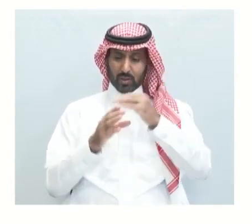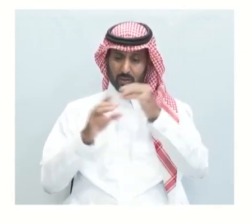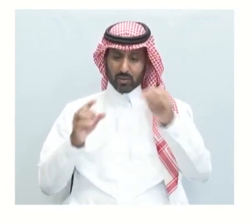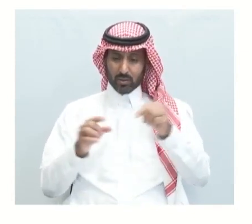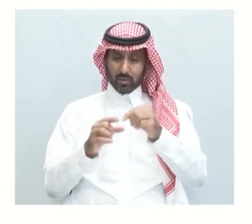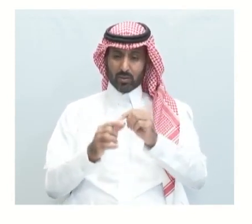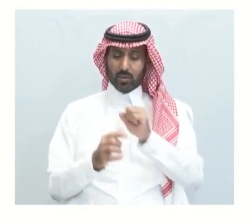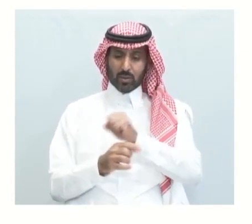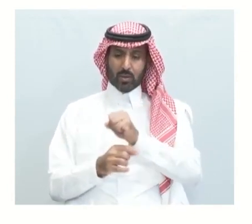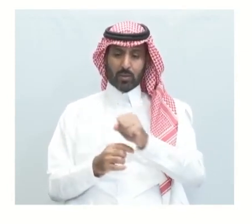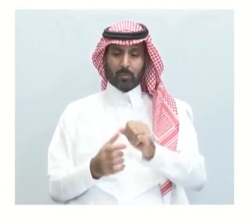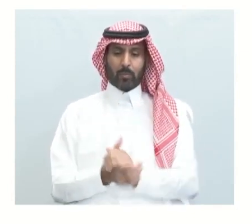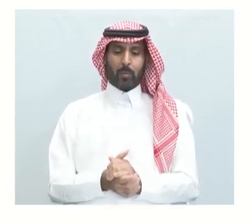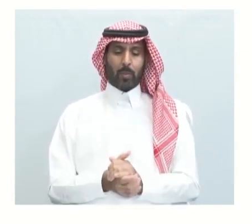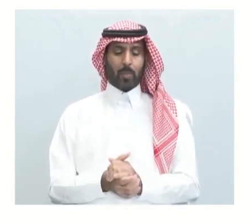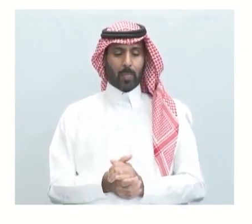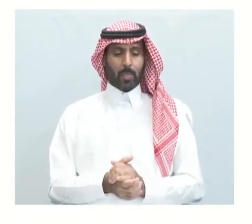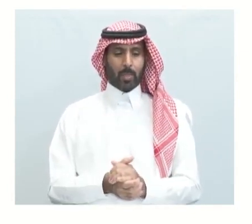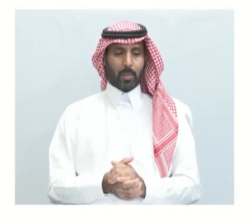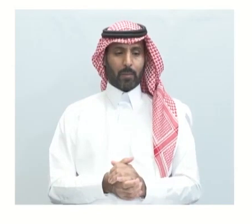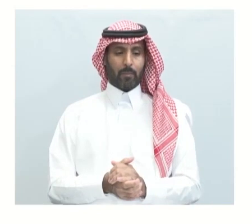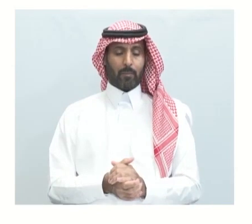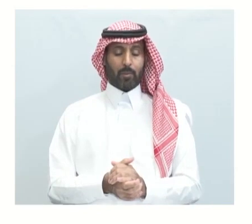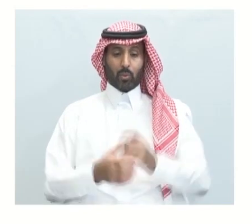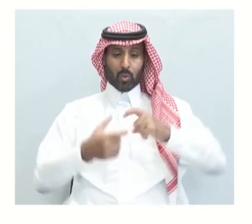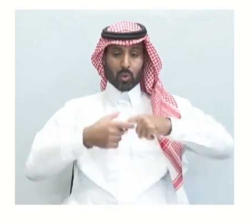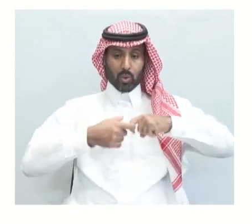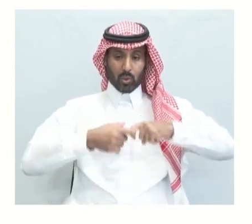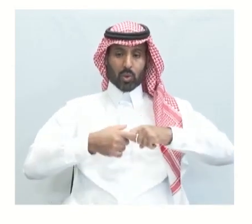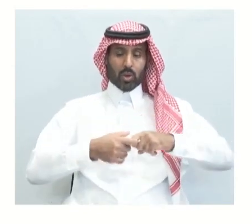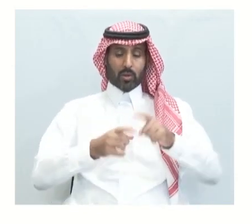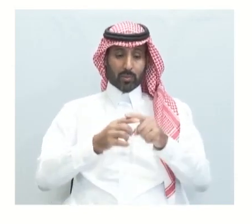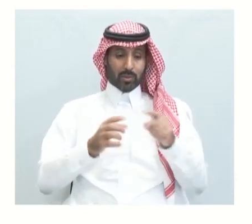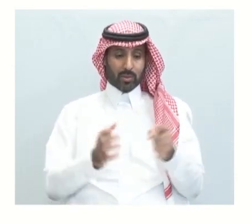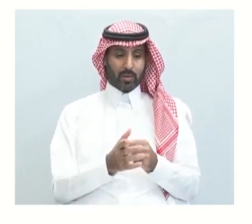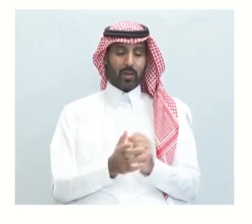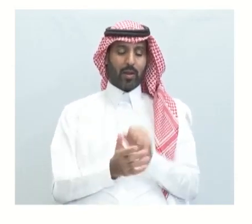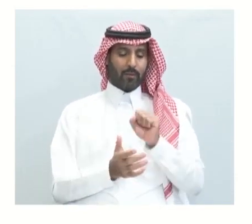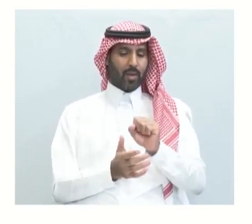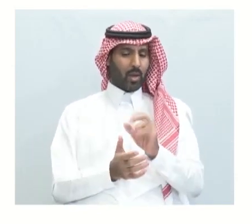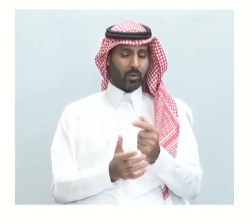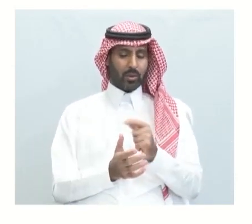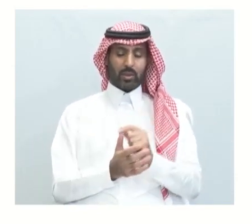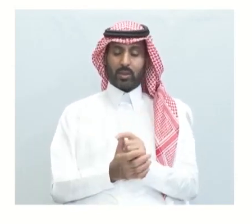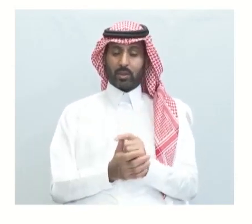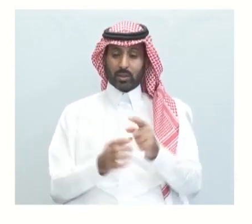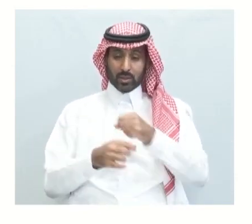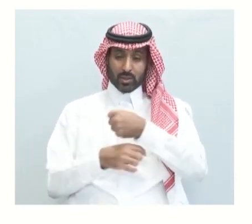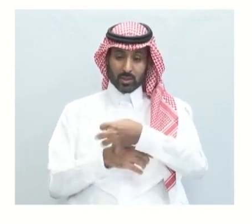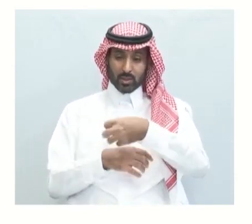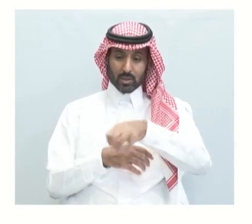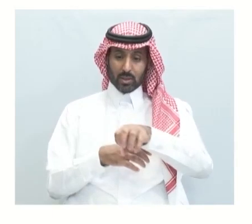لانشاء الكائنات سننشئ اولا عقده باستخدام الكلاس الفئه لاحظ لدينا هناك